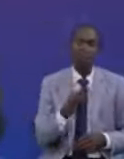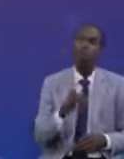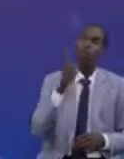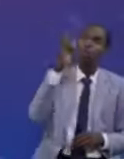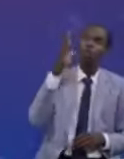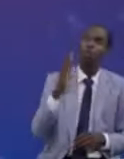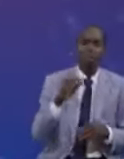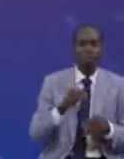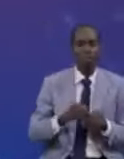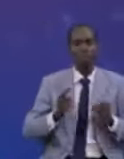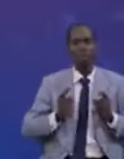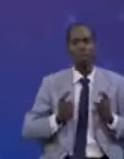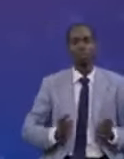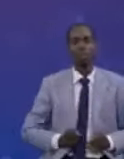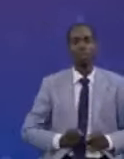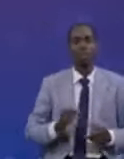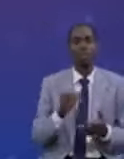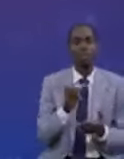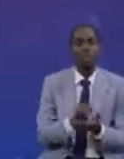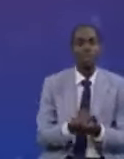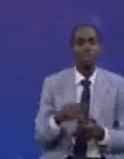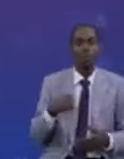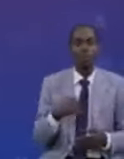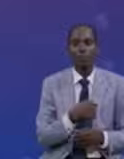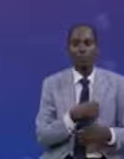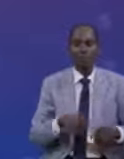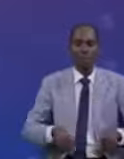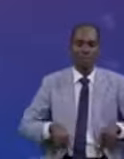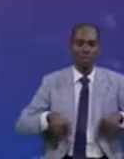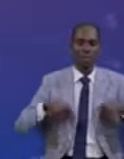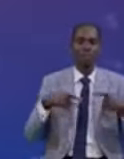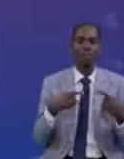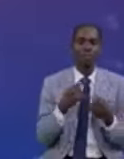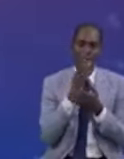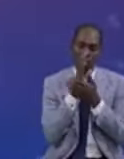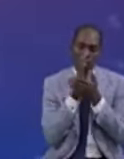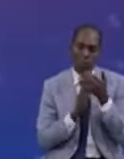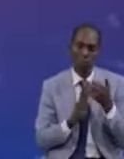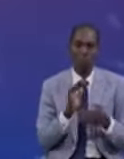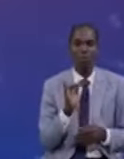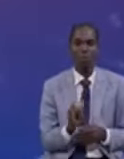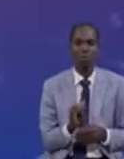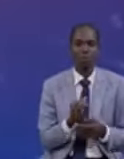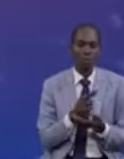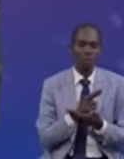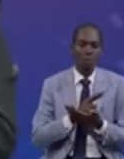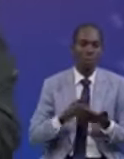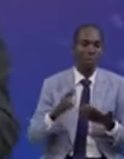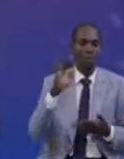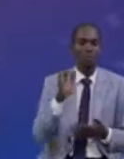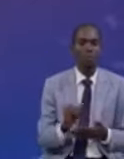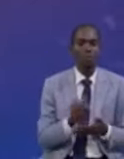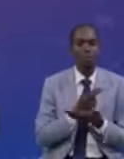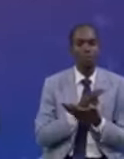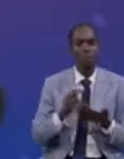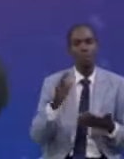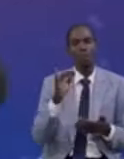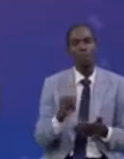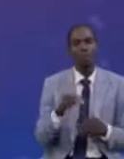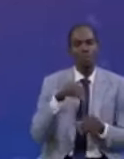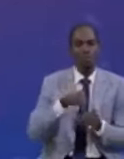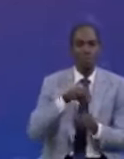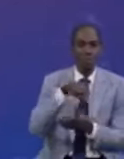l'homme que nous vivons dans la sobriété dans la justice dans la piété dans le